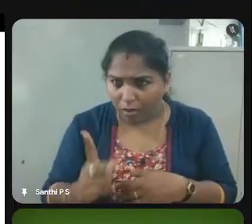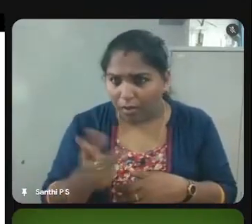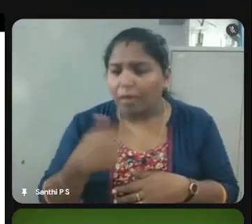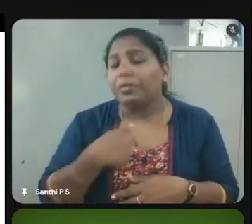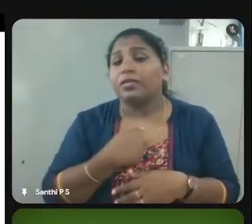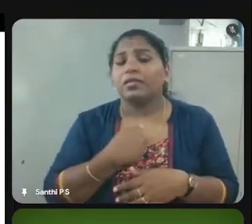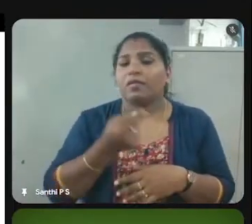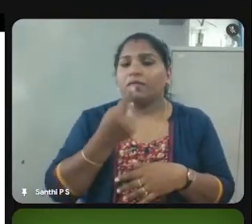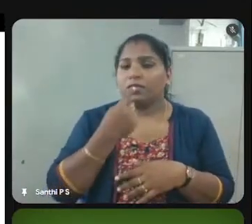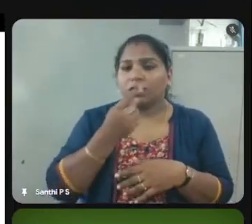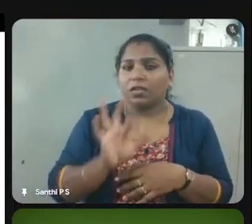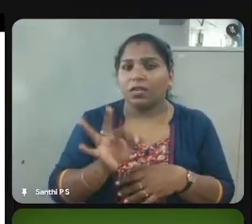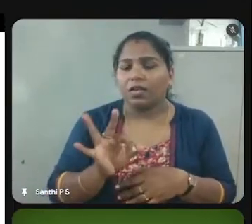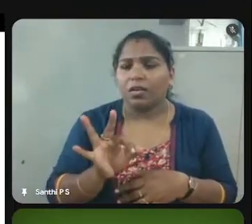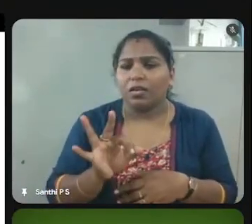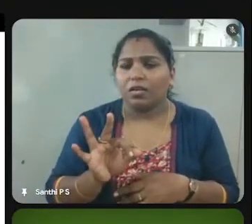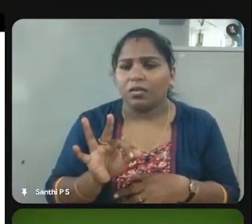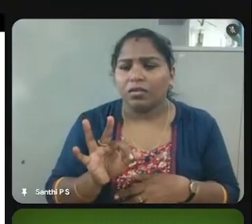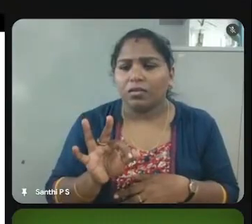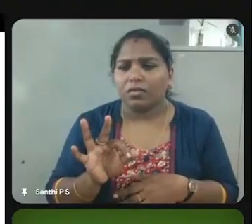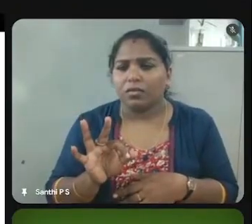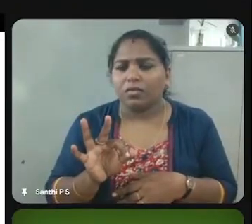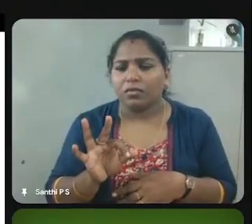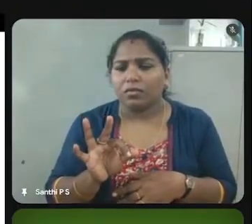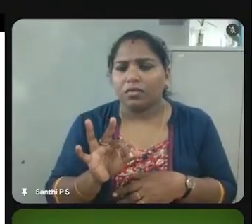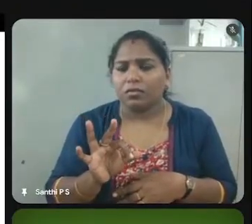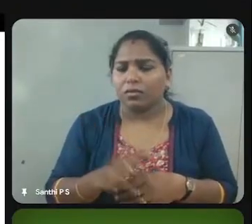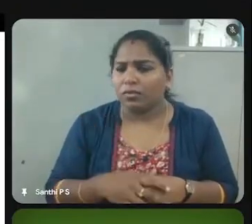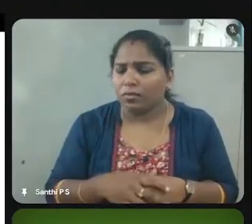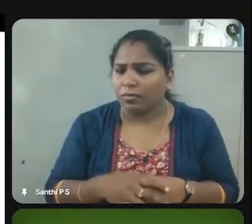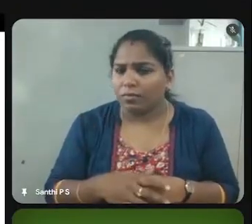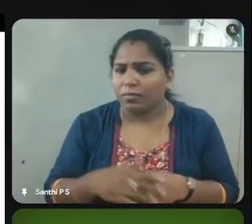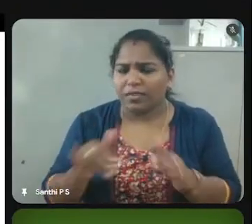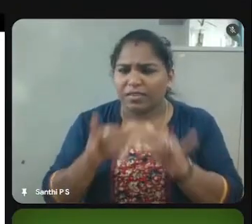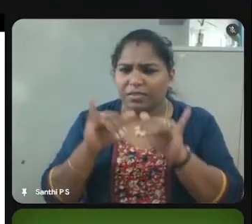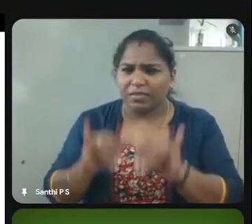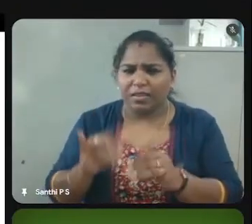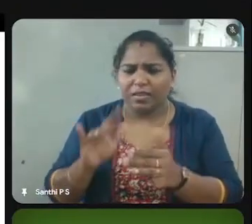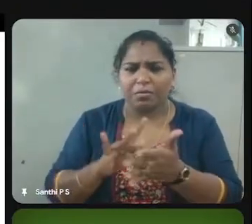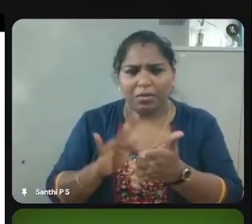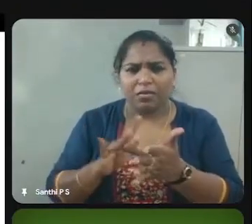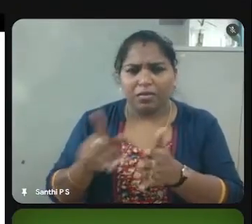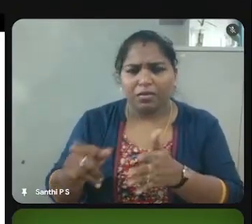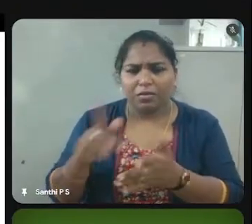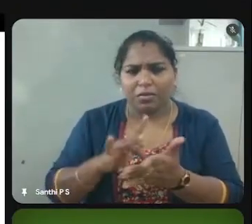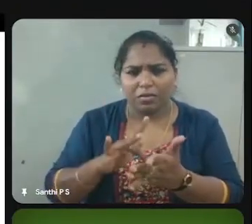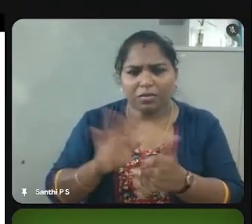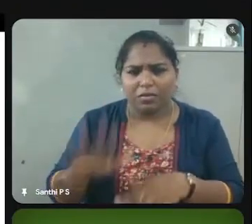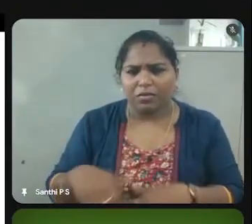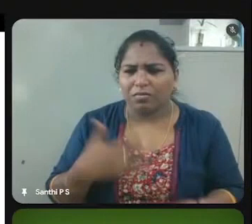തനിയായിട്ടുള്ളതെന്നല്ല. അതായത് നമ്മള് താമസിക്കുന്ന ഏരിയ കുറച്ചൊരു അങ്ങനെയുള്ളൊരു ഏരിയ ആയതുകൊണ്ട്.